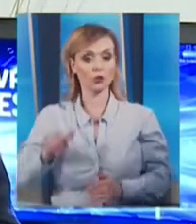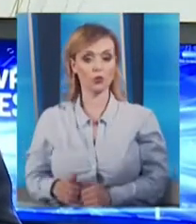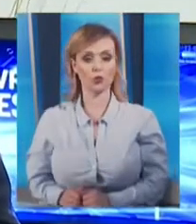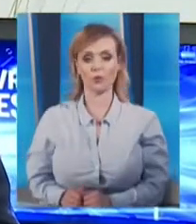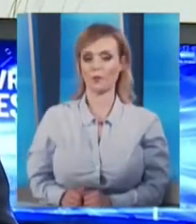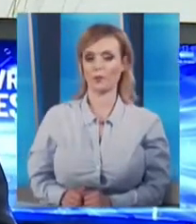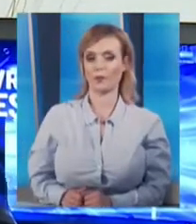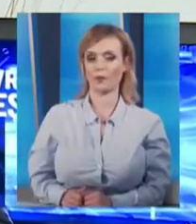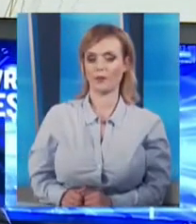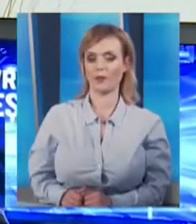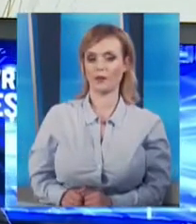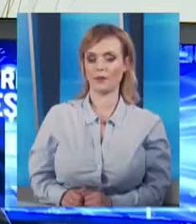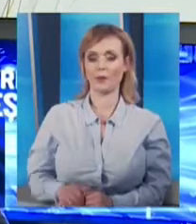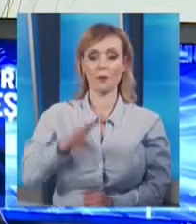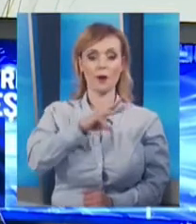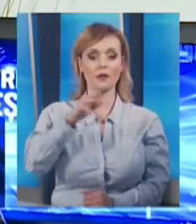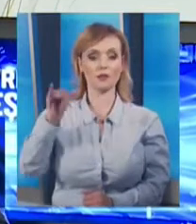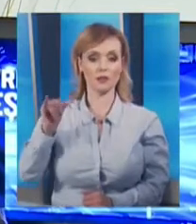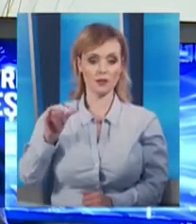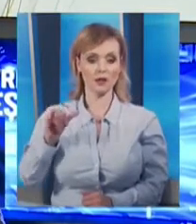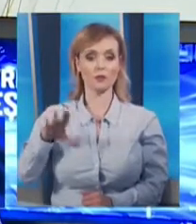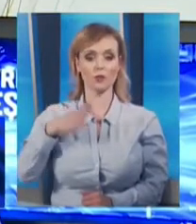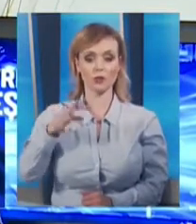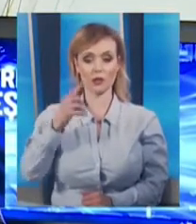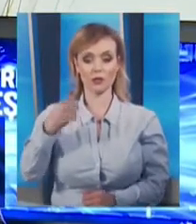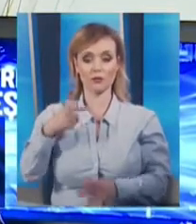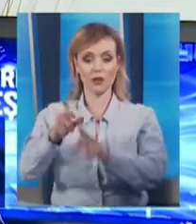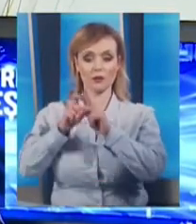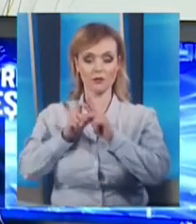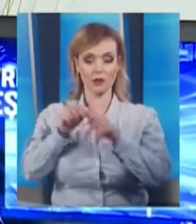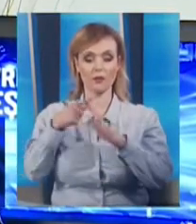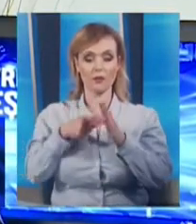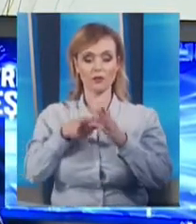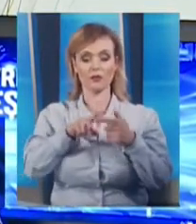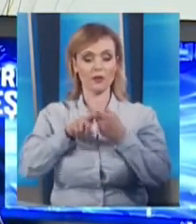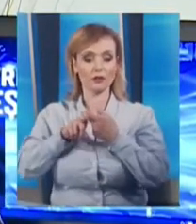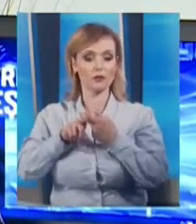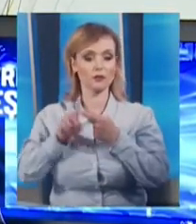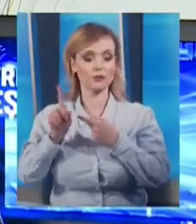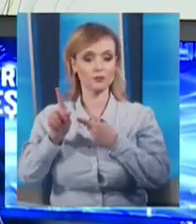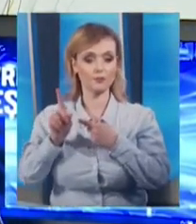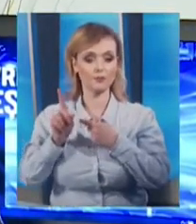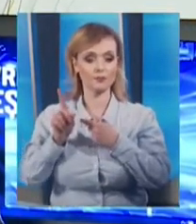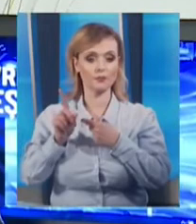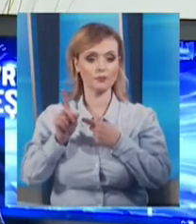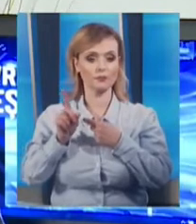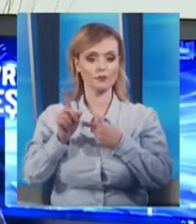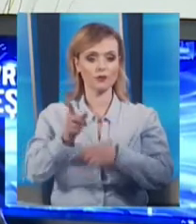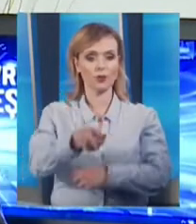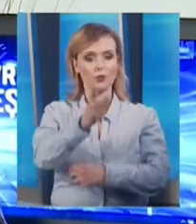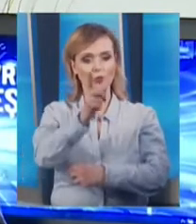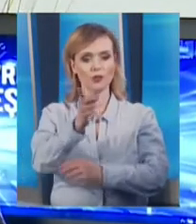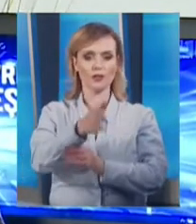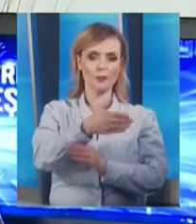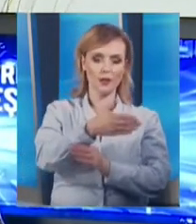Doamna Sandu, rând de trecut, răspunzând la întrebarea referitoare la Undeță și Pește,